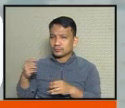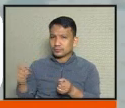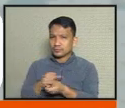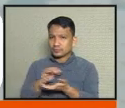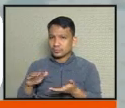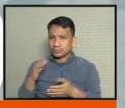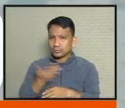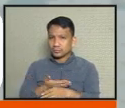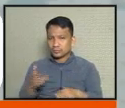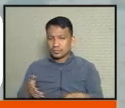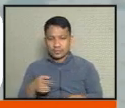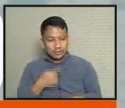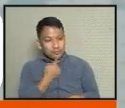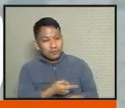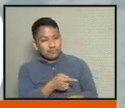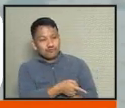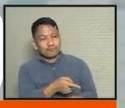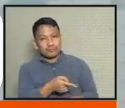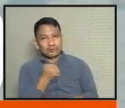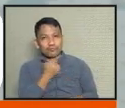mo.